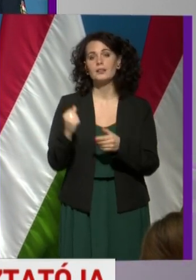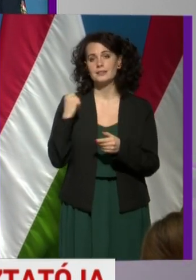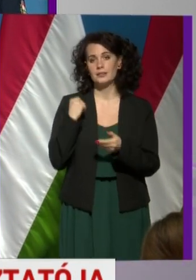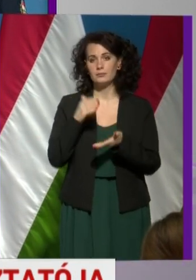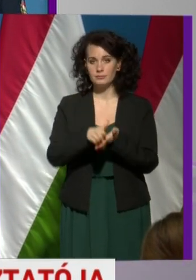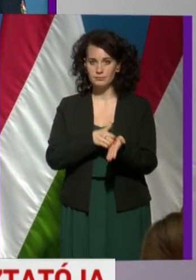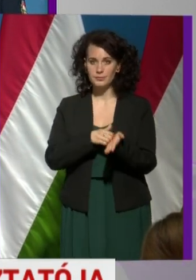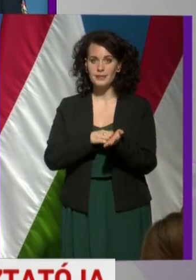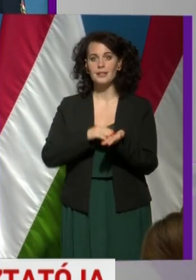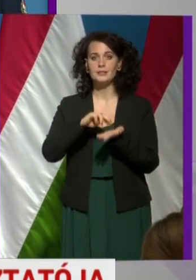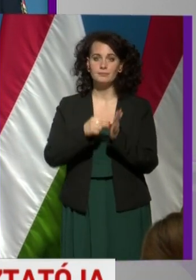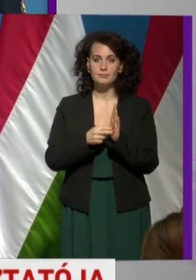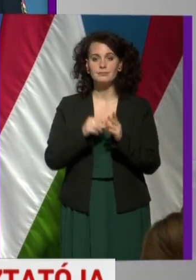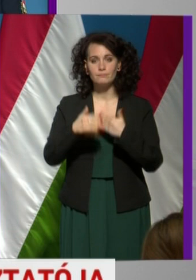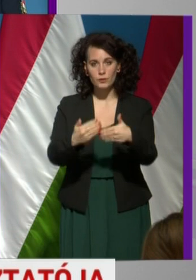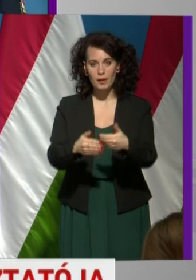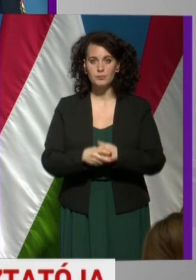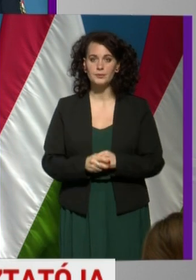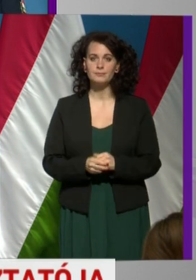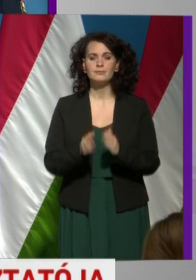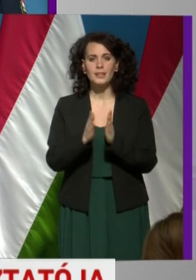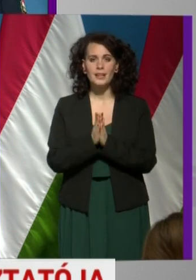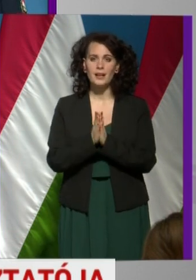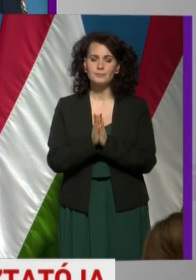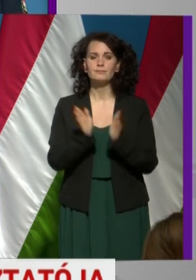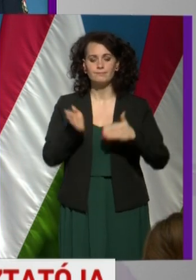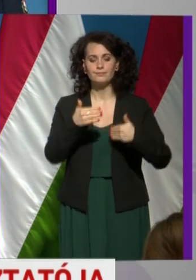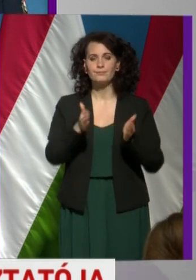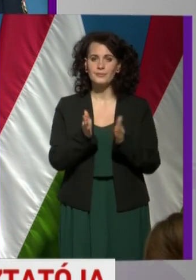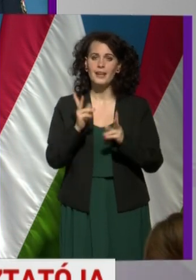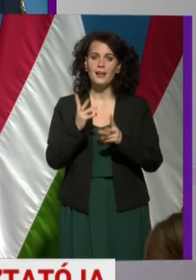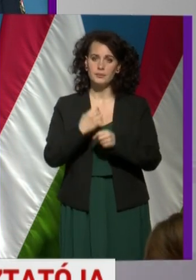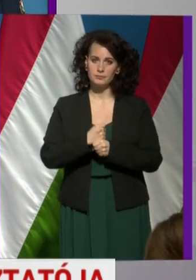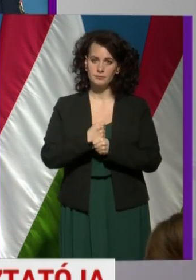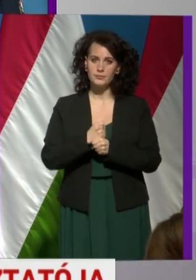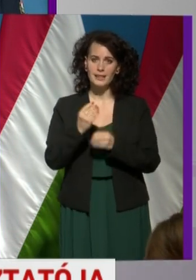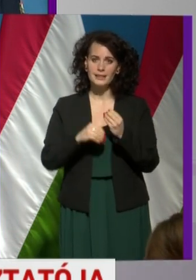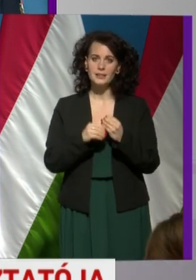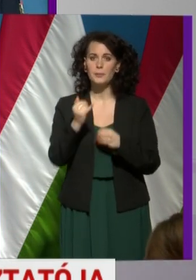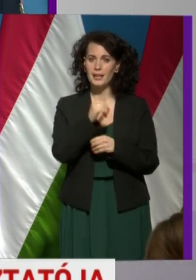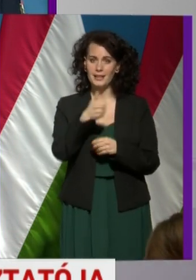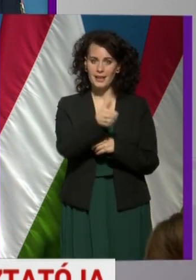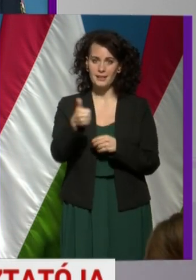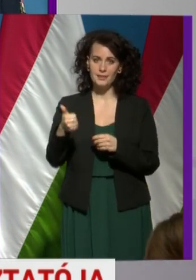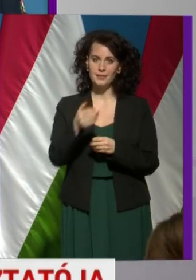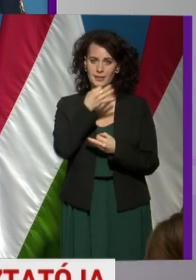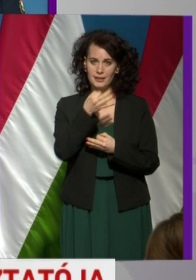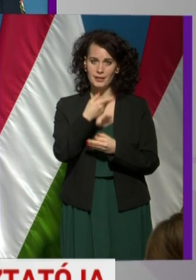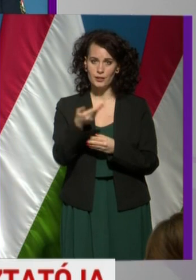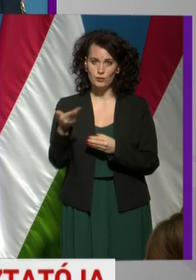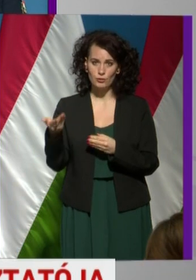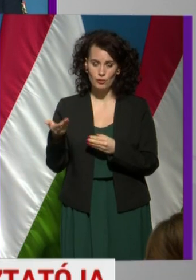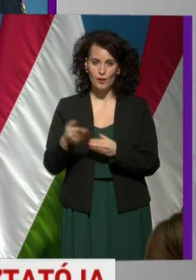megkezdett metodikánál. Kérem, fogadják el, hogy keretek között kell tartanunk a tájékoztatót, ezért most is mindenkinek egy kérdésre lesz lehetősége